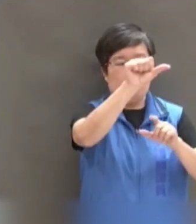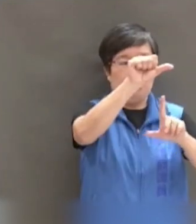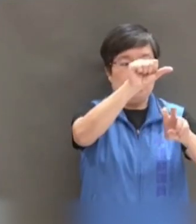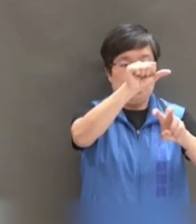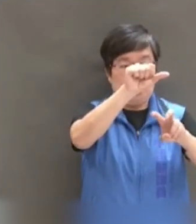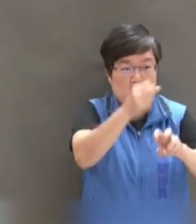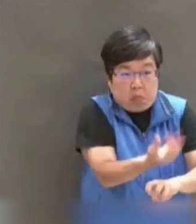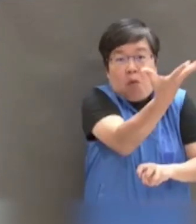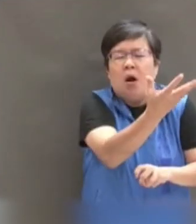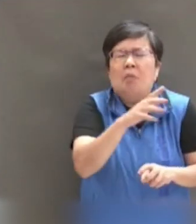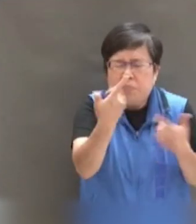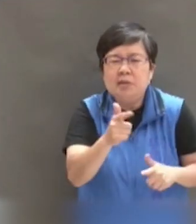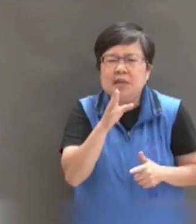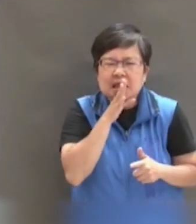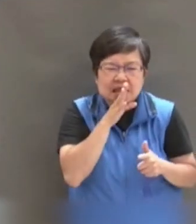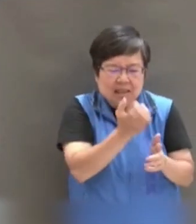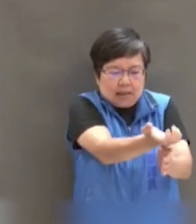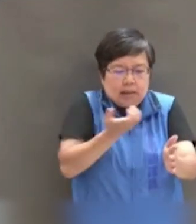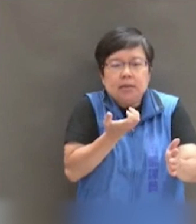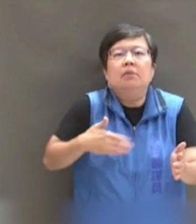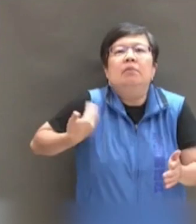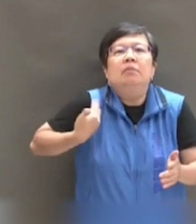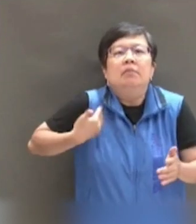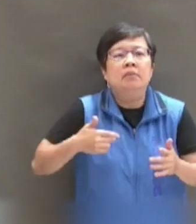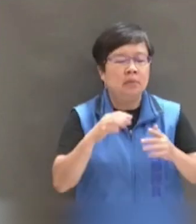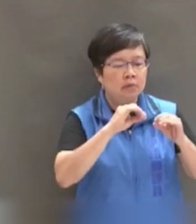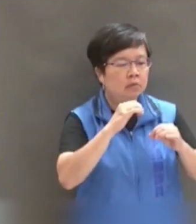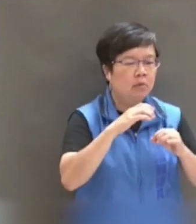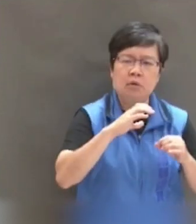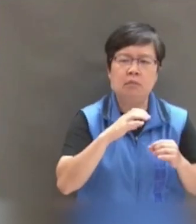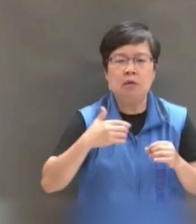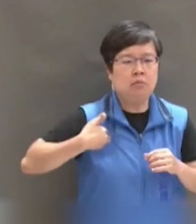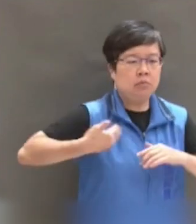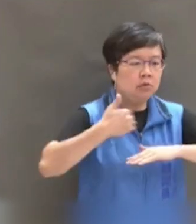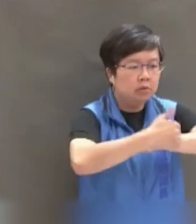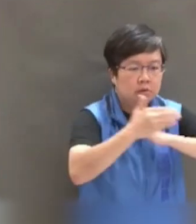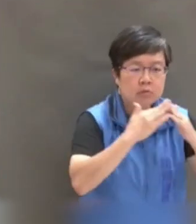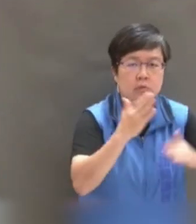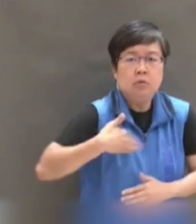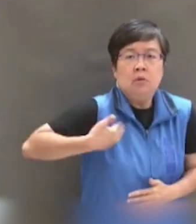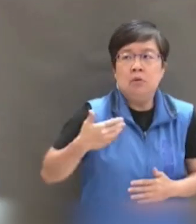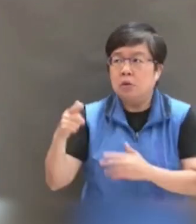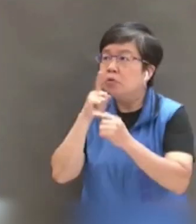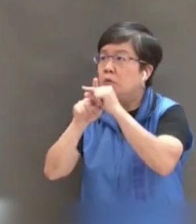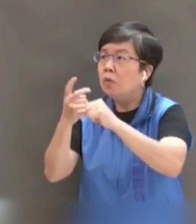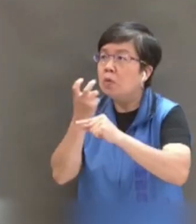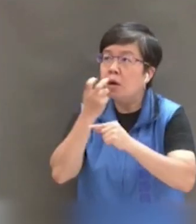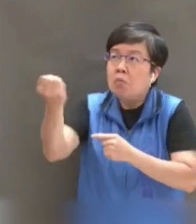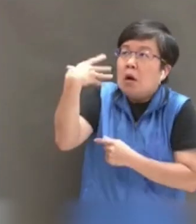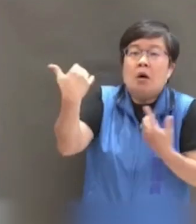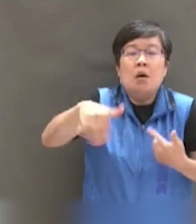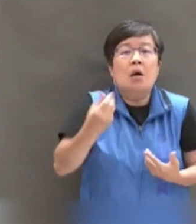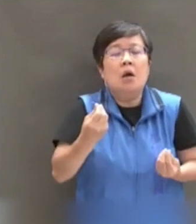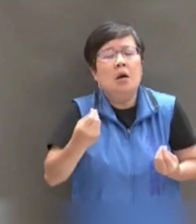据爆发，其实已经闷在这里面，地方因为信息没有办法接到中央的确诊的判断个案下来，